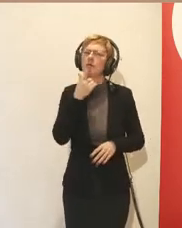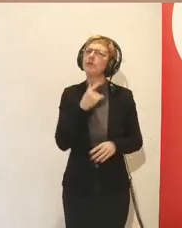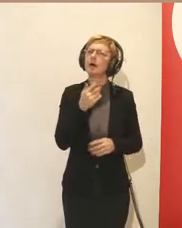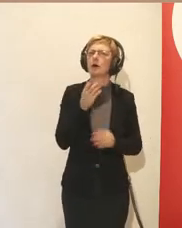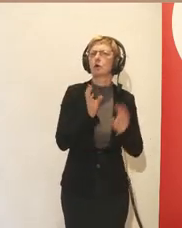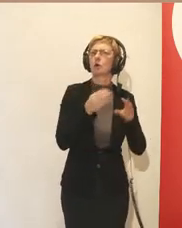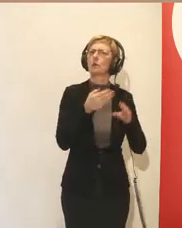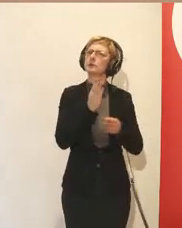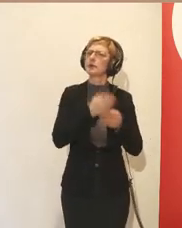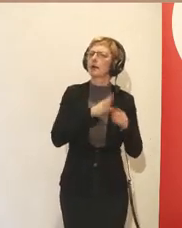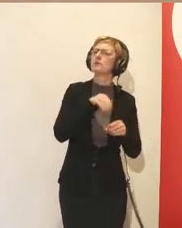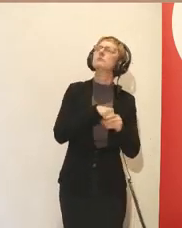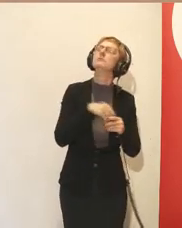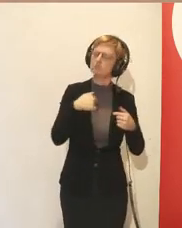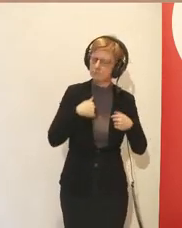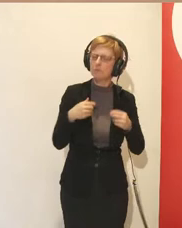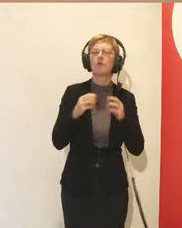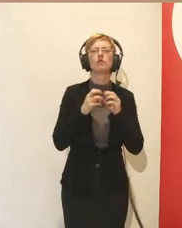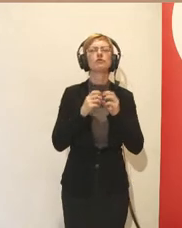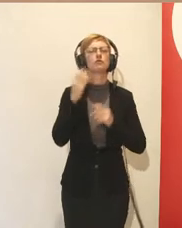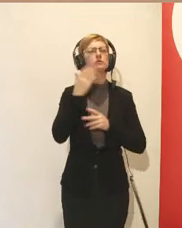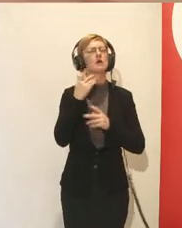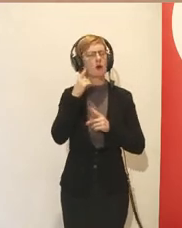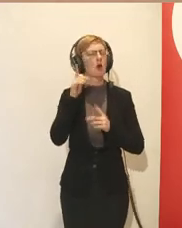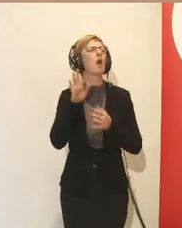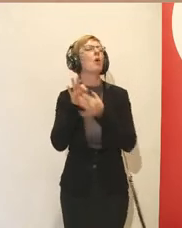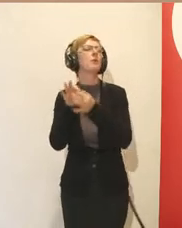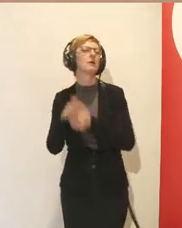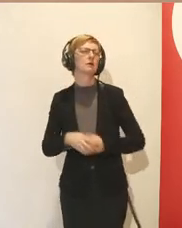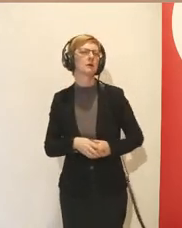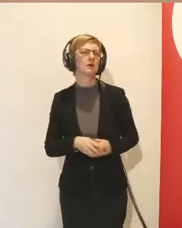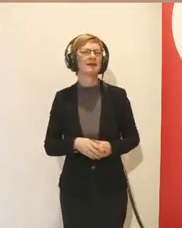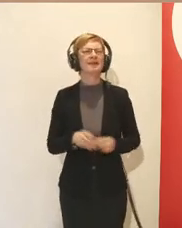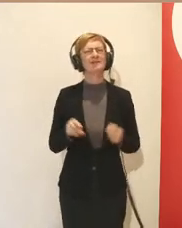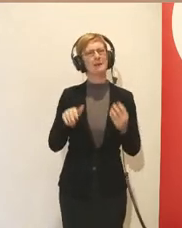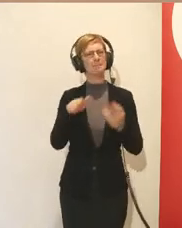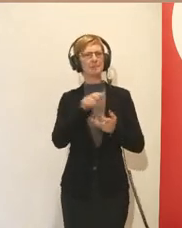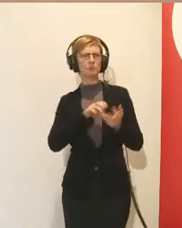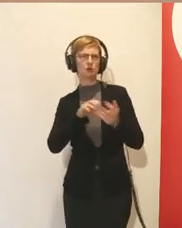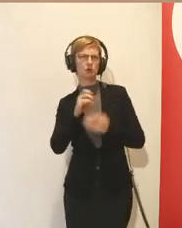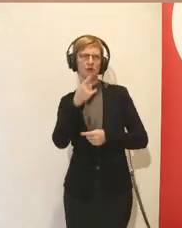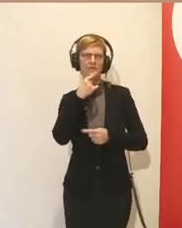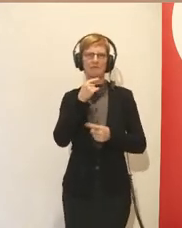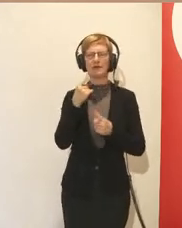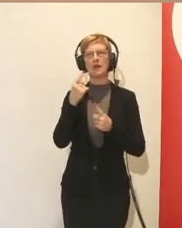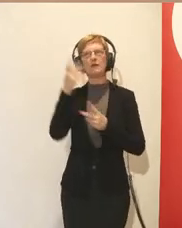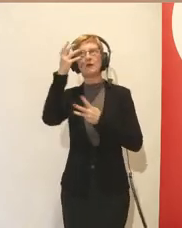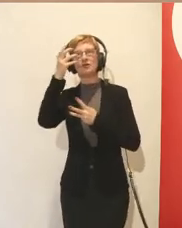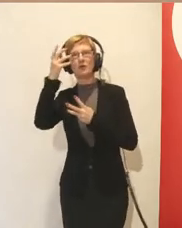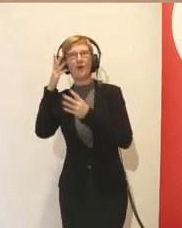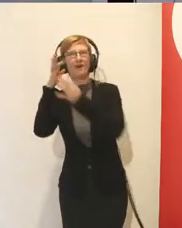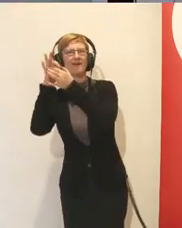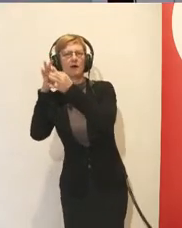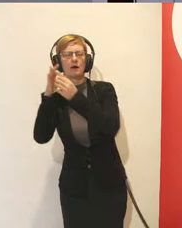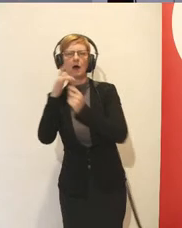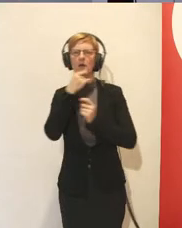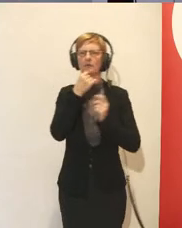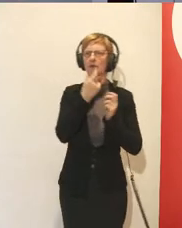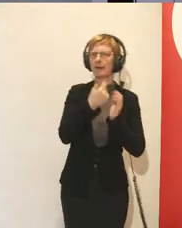wie ein verschwörungs erzählungen glauben also diese diese mischform ist eben das entscheiden wir dann